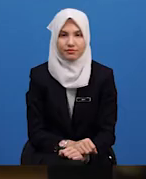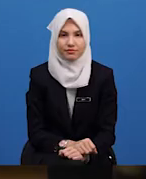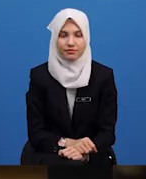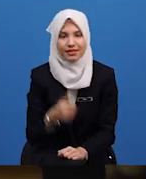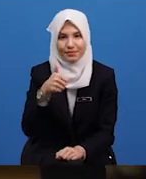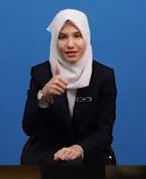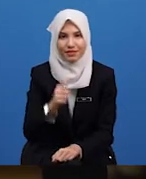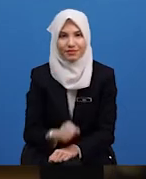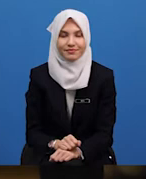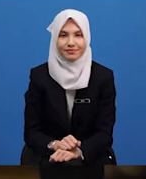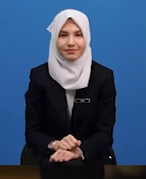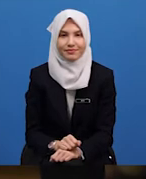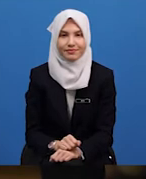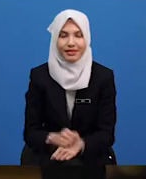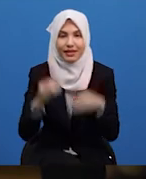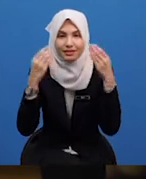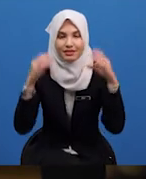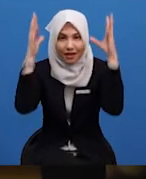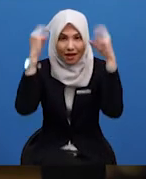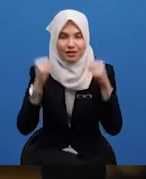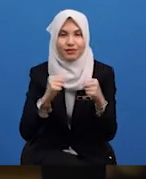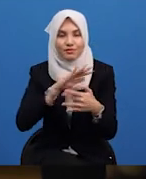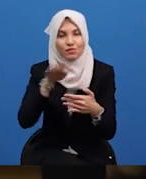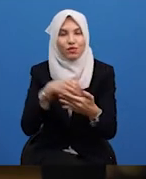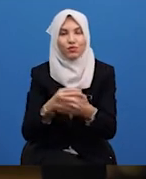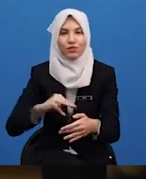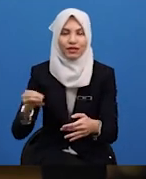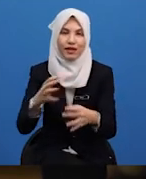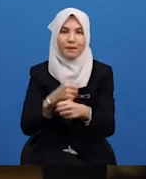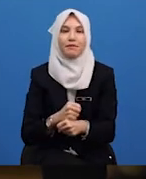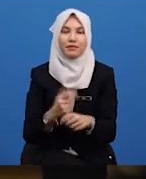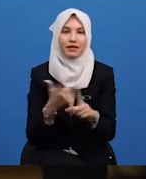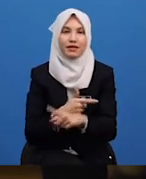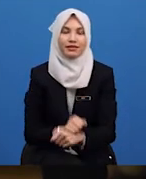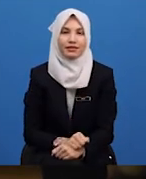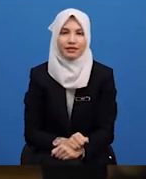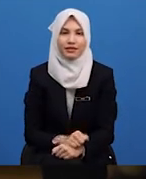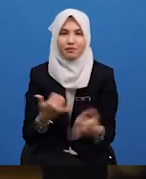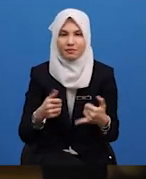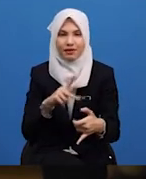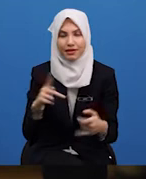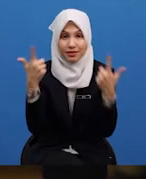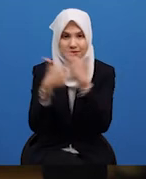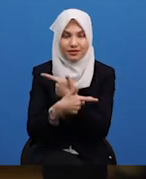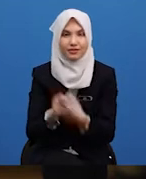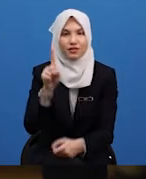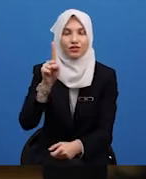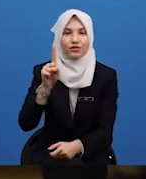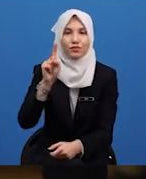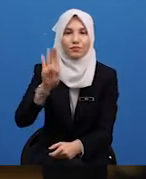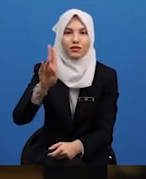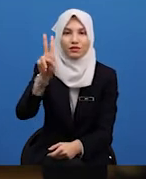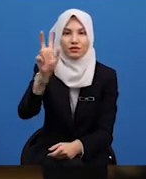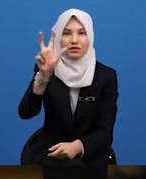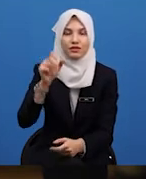Bagus. Cikgu harap semua murid dapat melakukan latihan ini, memainkan latihan silang not 1, 4, 2, 3